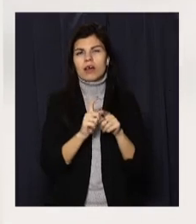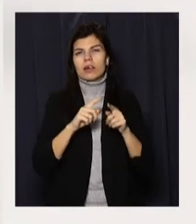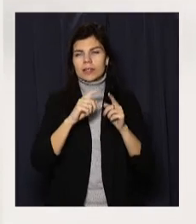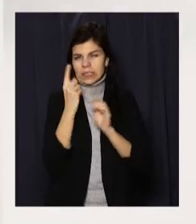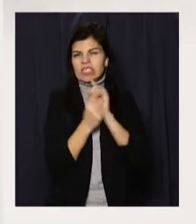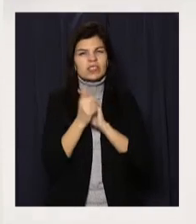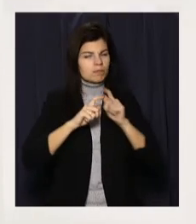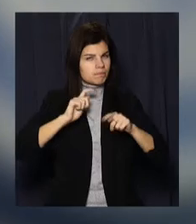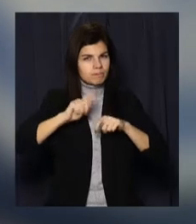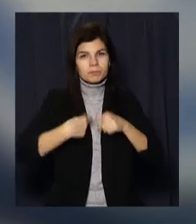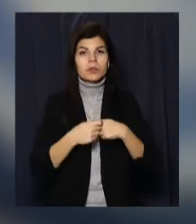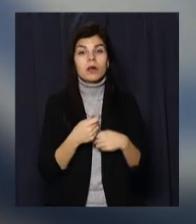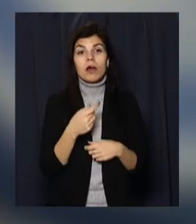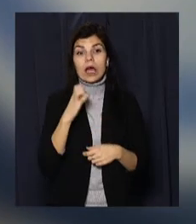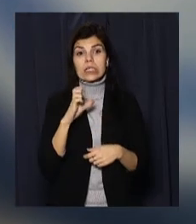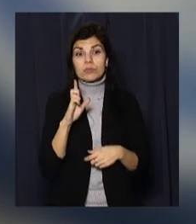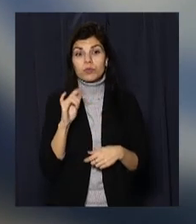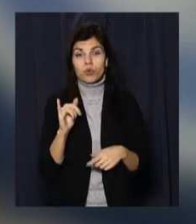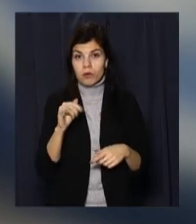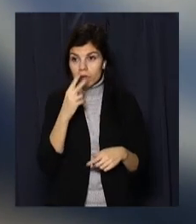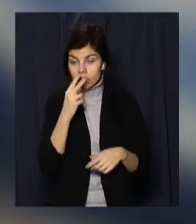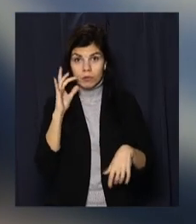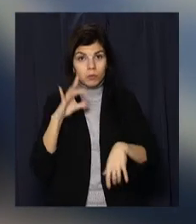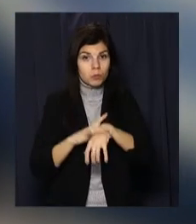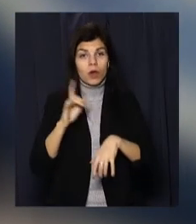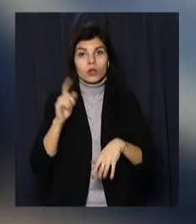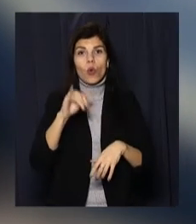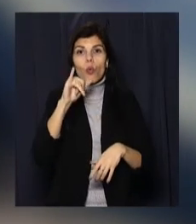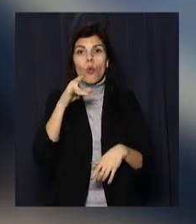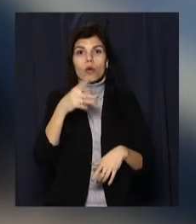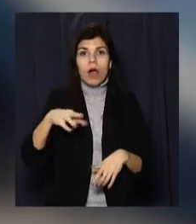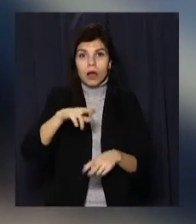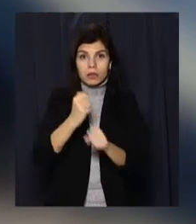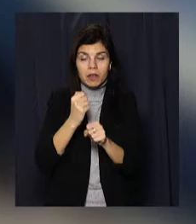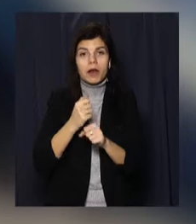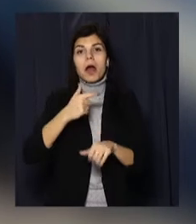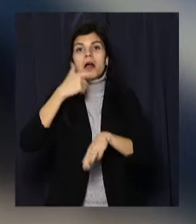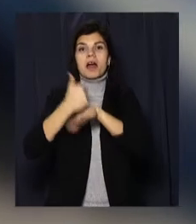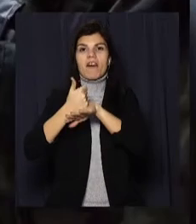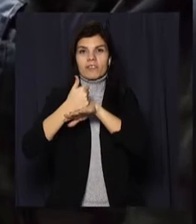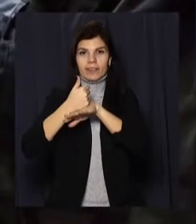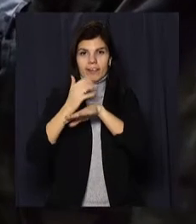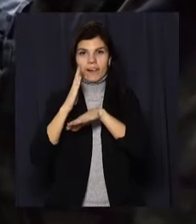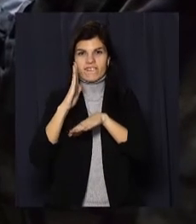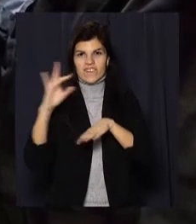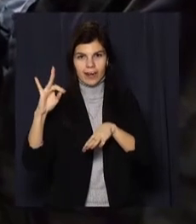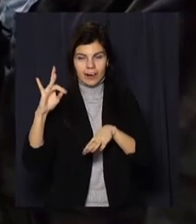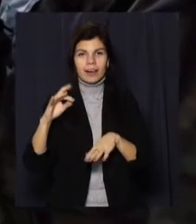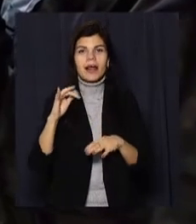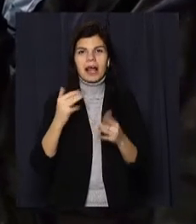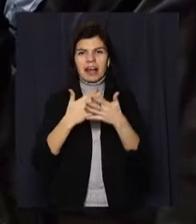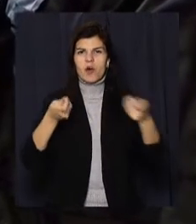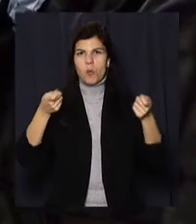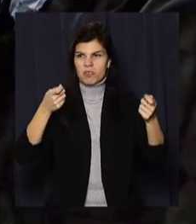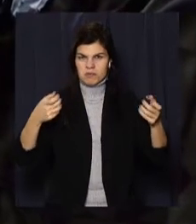Підозрюваний, зазначають у СБУ, навіть створив тіньовий уряд та призначив прем'єра, голову Верховної Ради і керівників різних